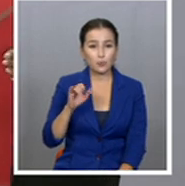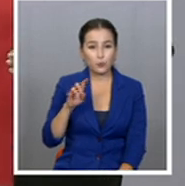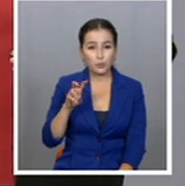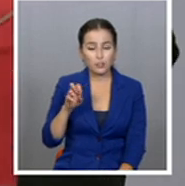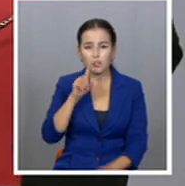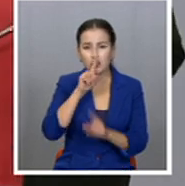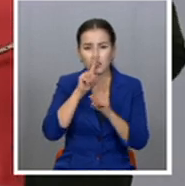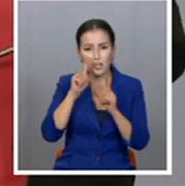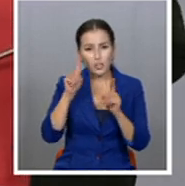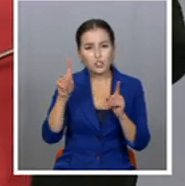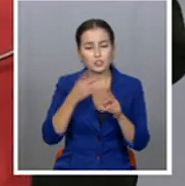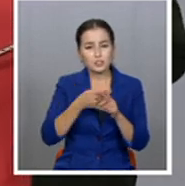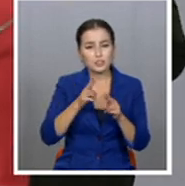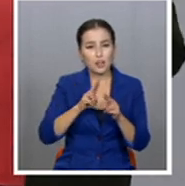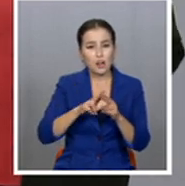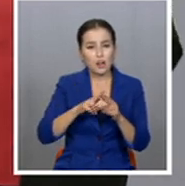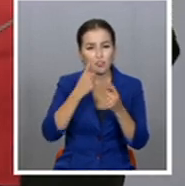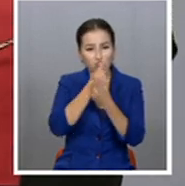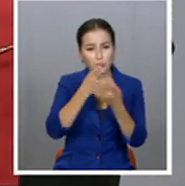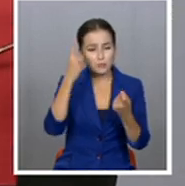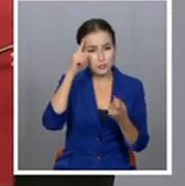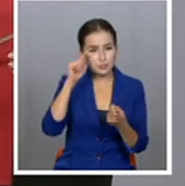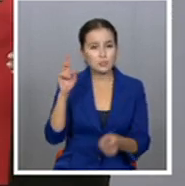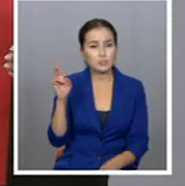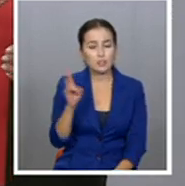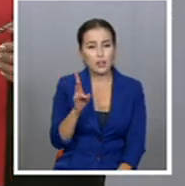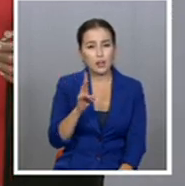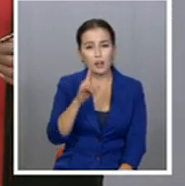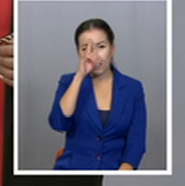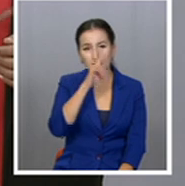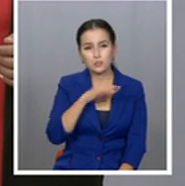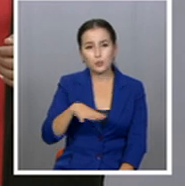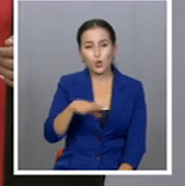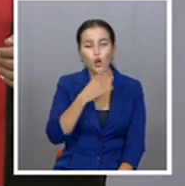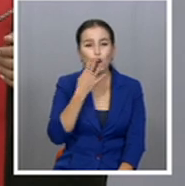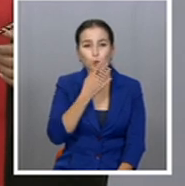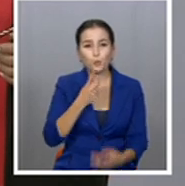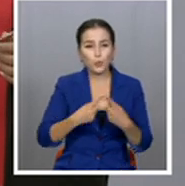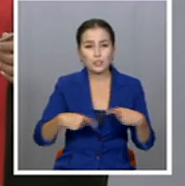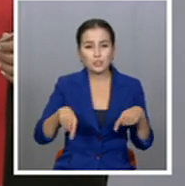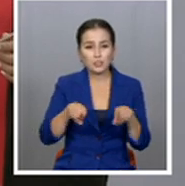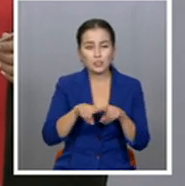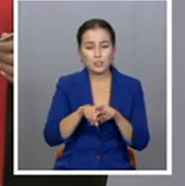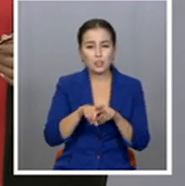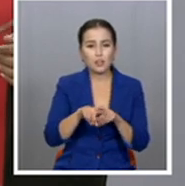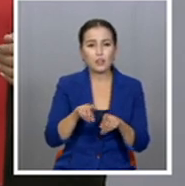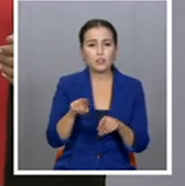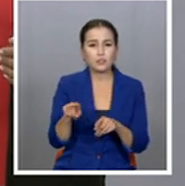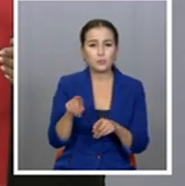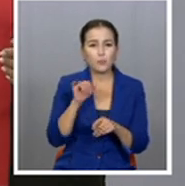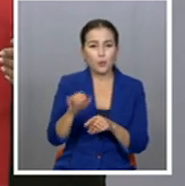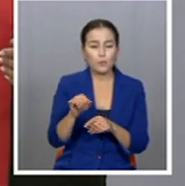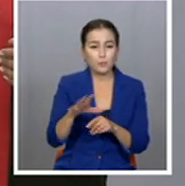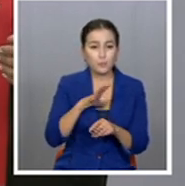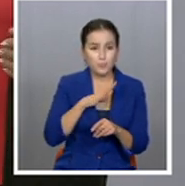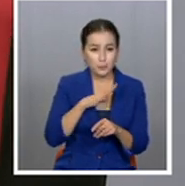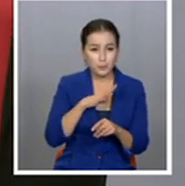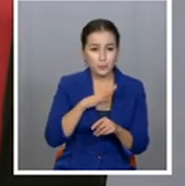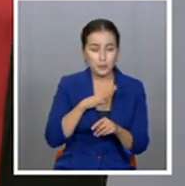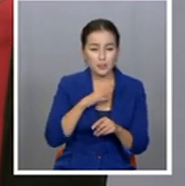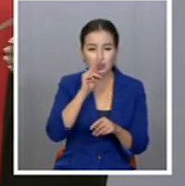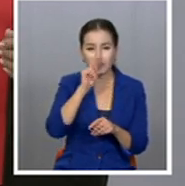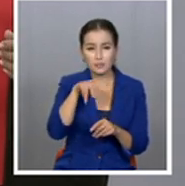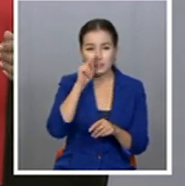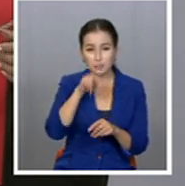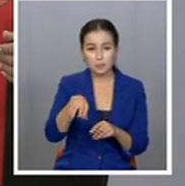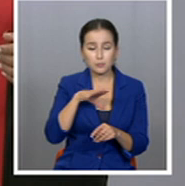ақпараттарды білген жөн болар. Қазақстанда ұлт өкілдерін ұлтшылдар деп айыптап жатқан кезде алғаш рет